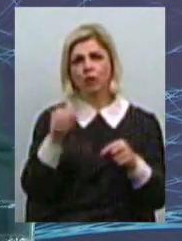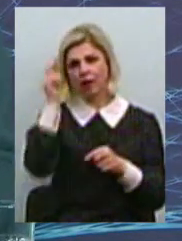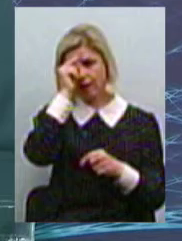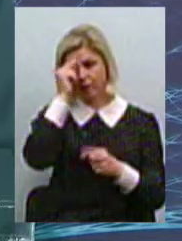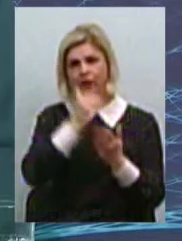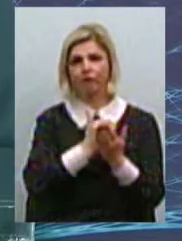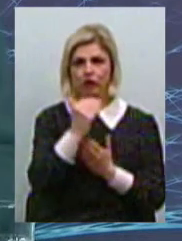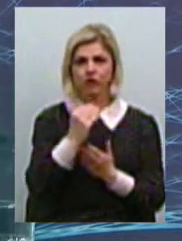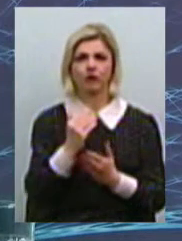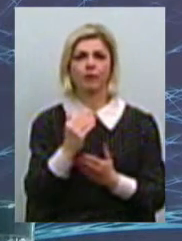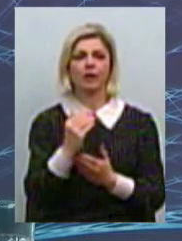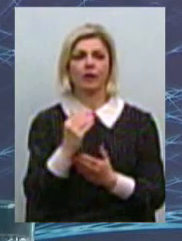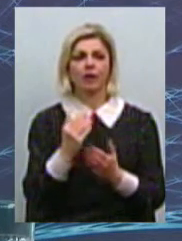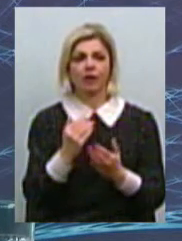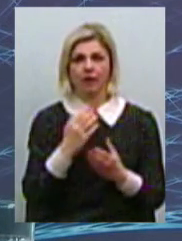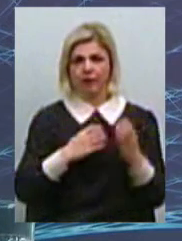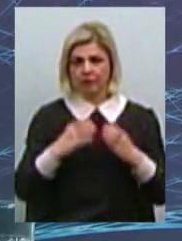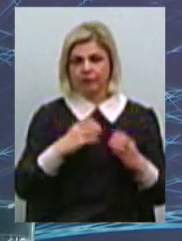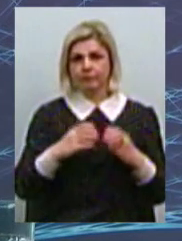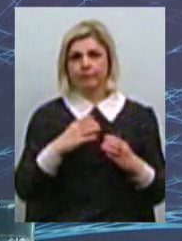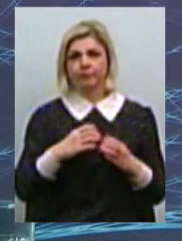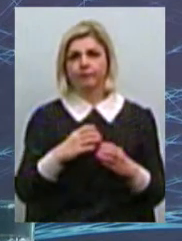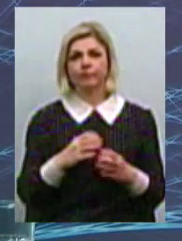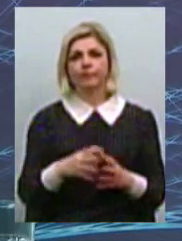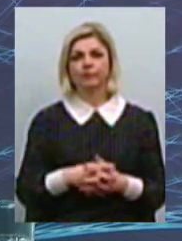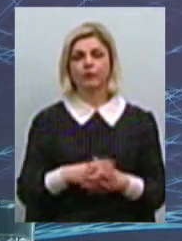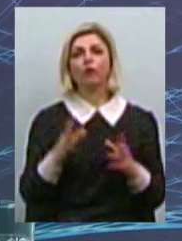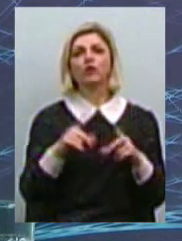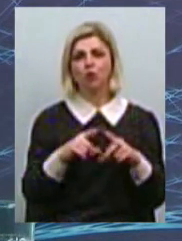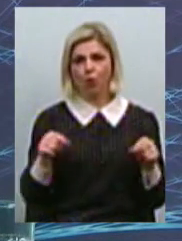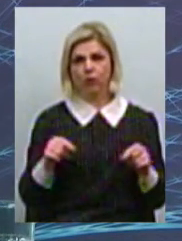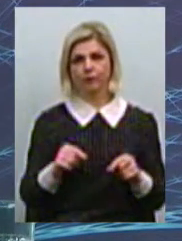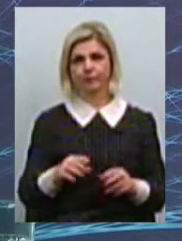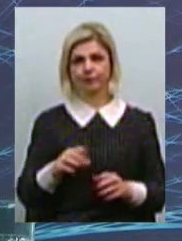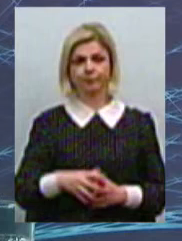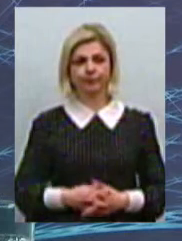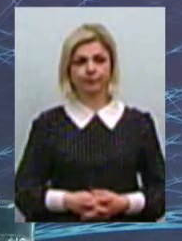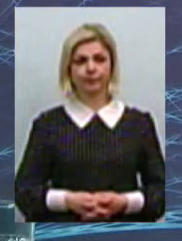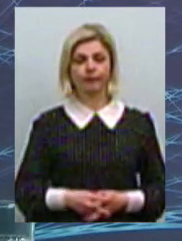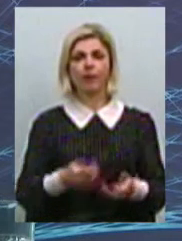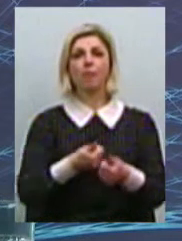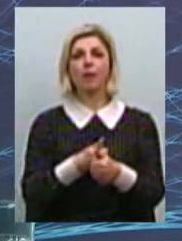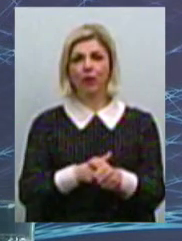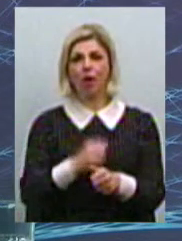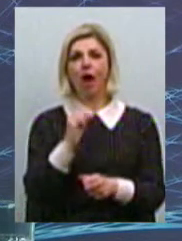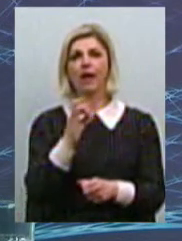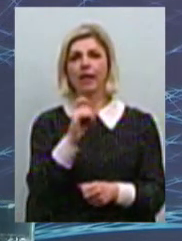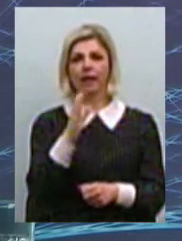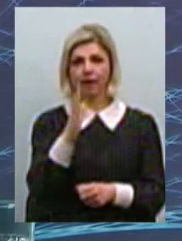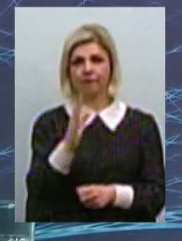вищим закладам, загальноосвітнім школам, бібліотеки, архіви і так